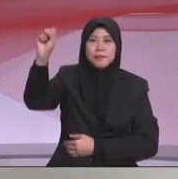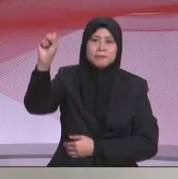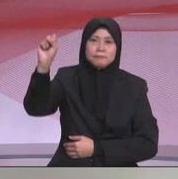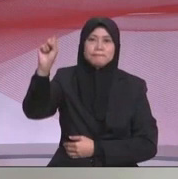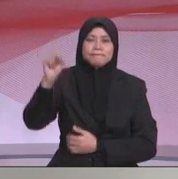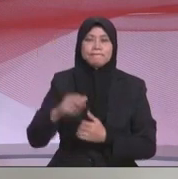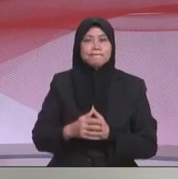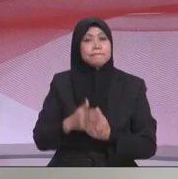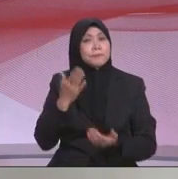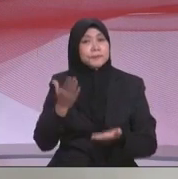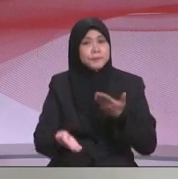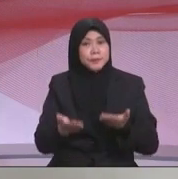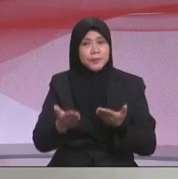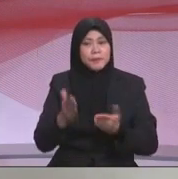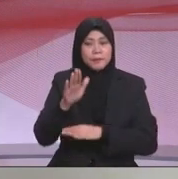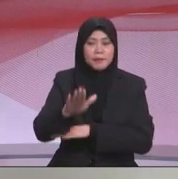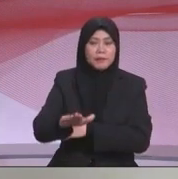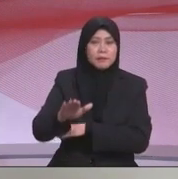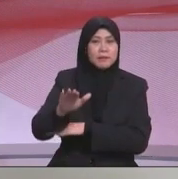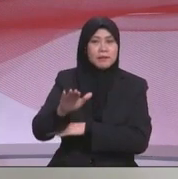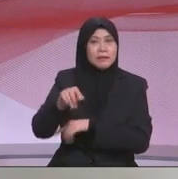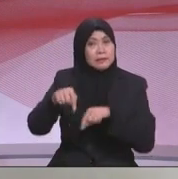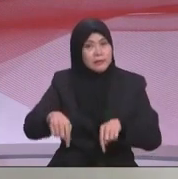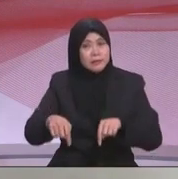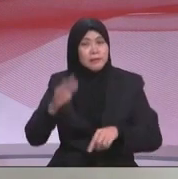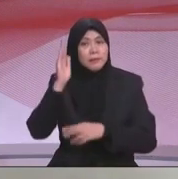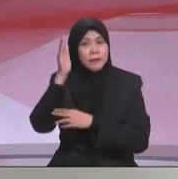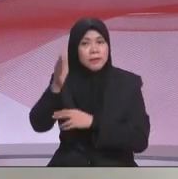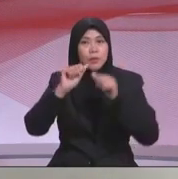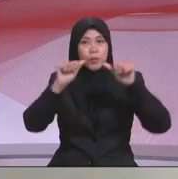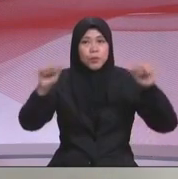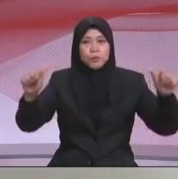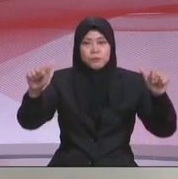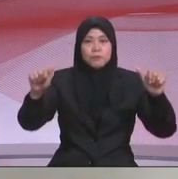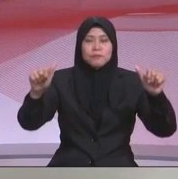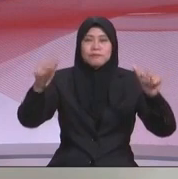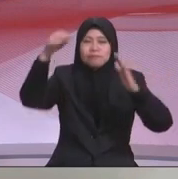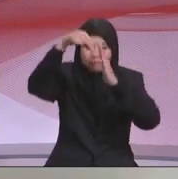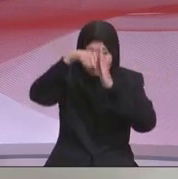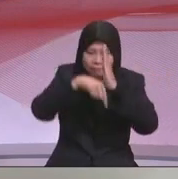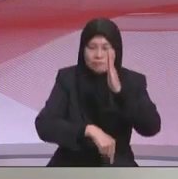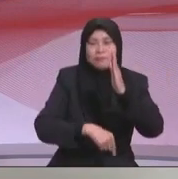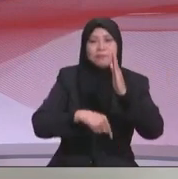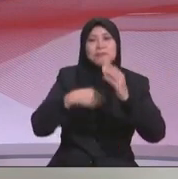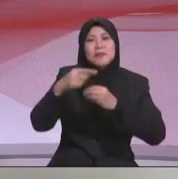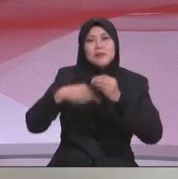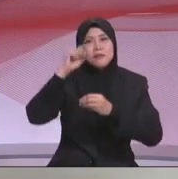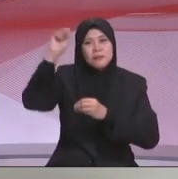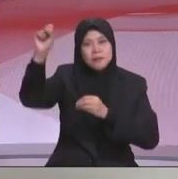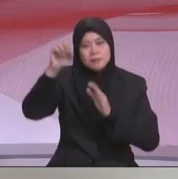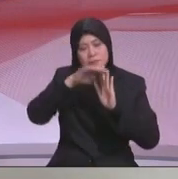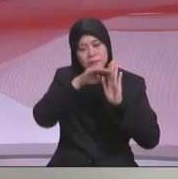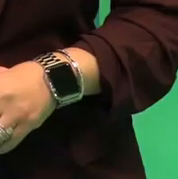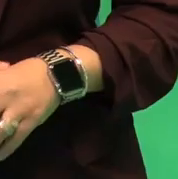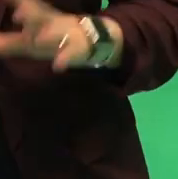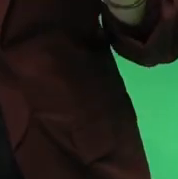Sabah. Mungkin petang semalam atau petang ini dia akan diumumkan secara lebih detail ya.